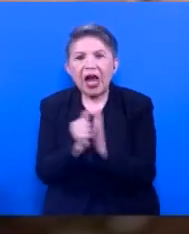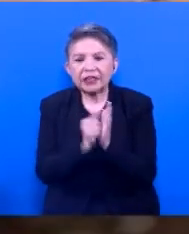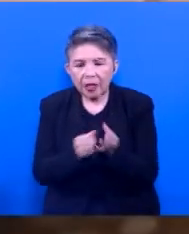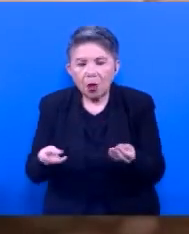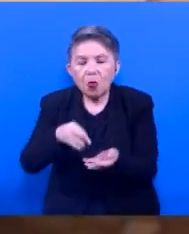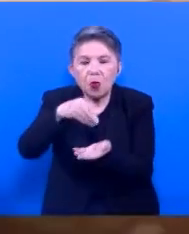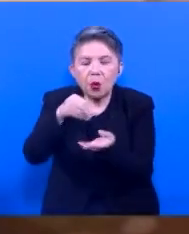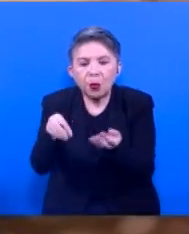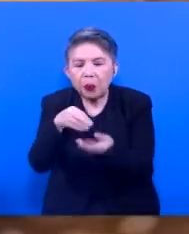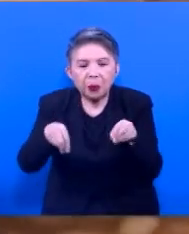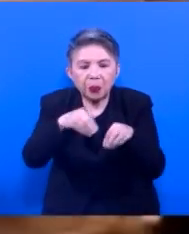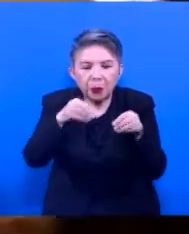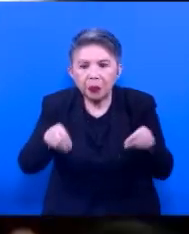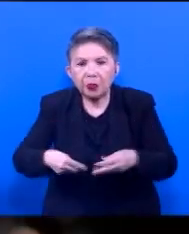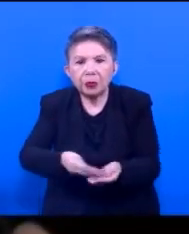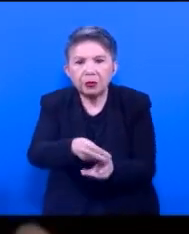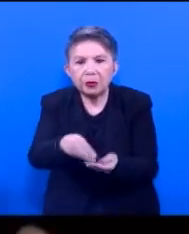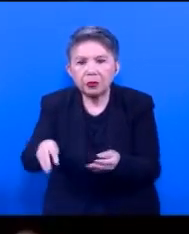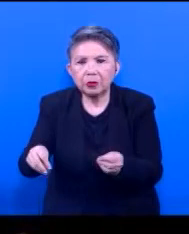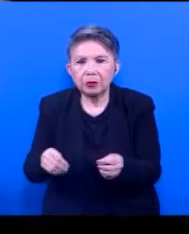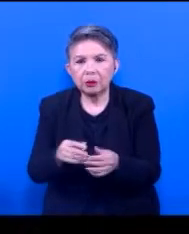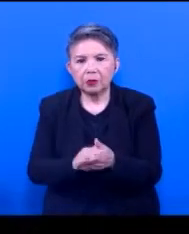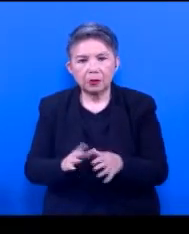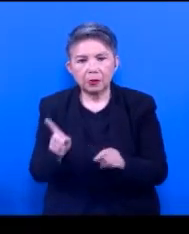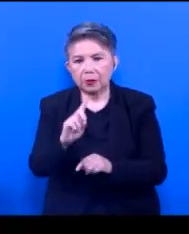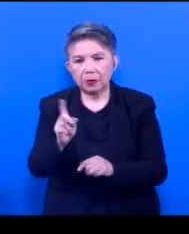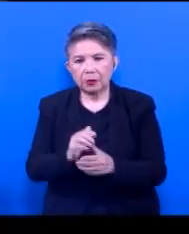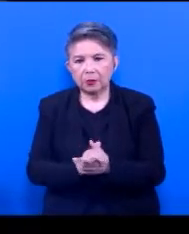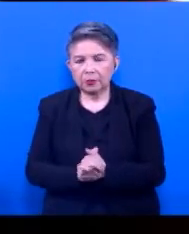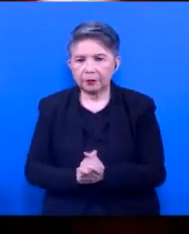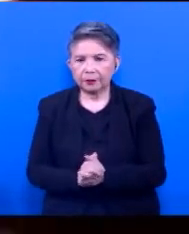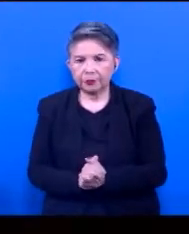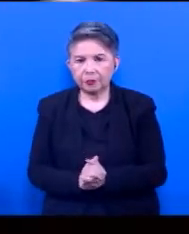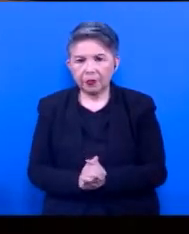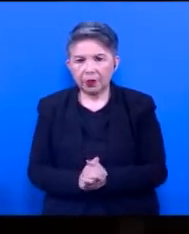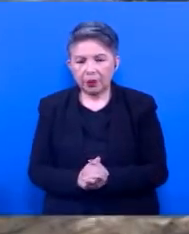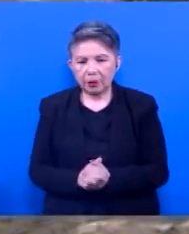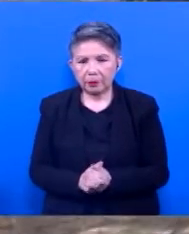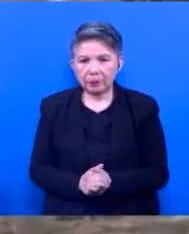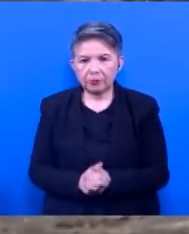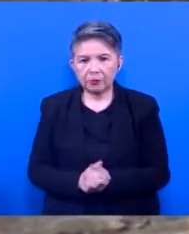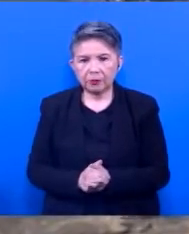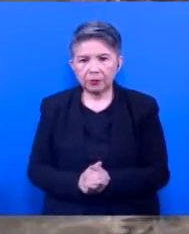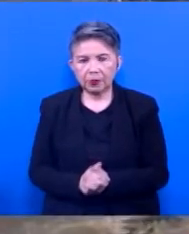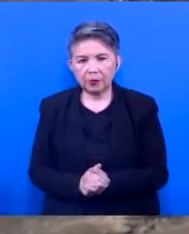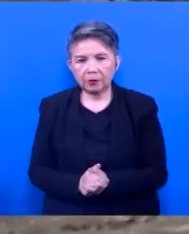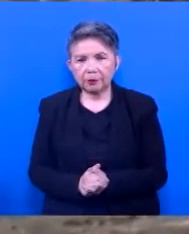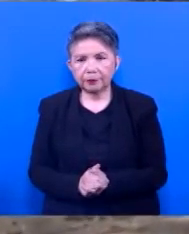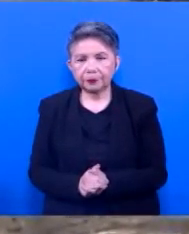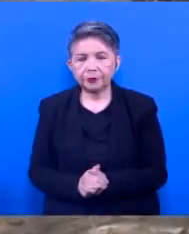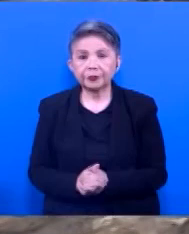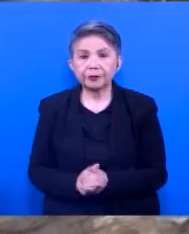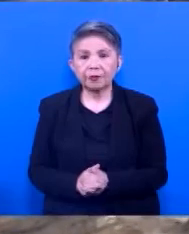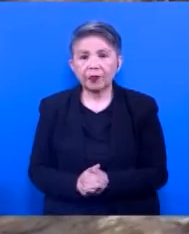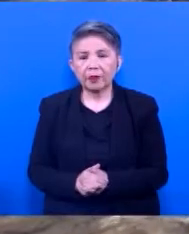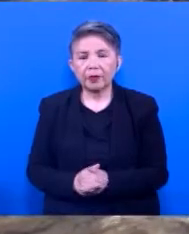kemudian merusak apa yang menjadi keyakinan orang lain. Meski demikian,